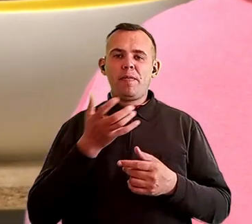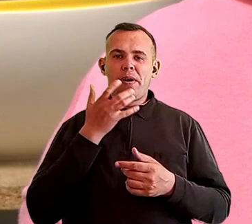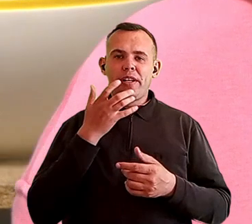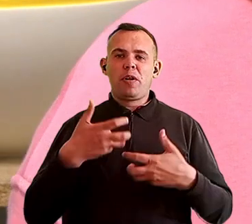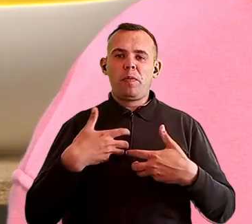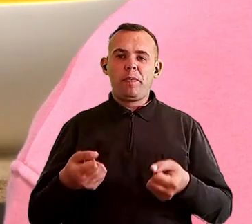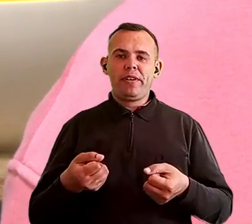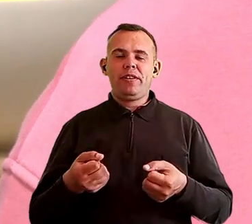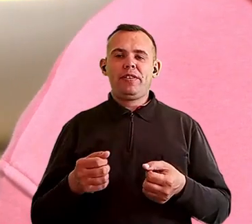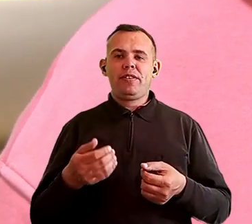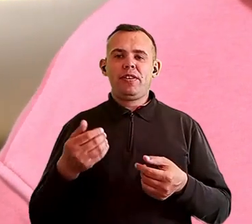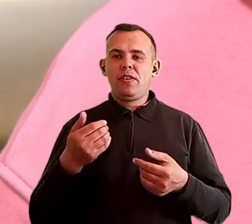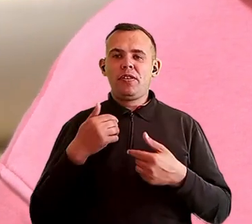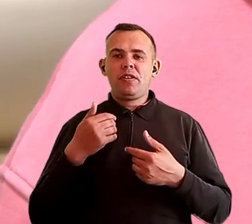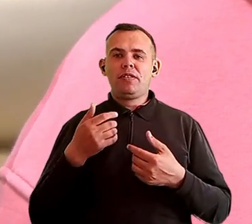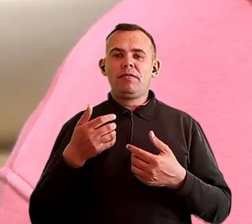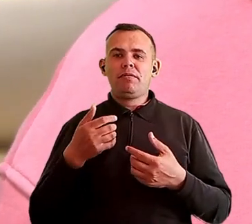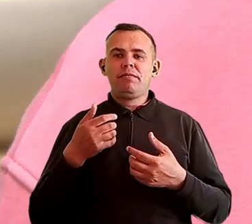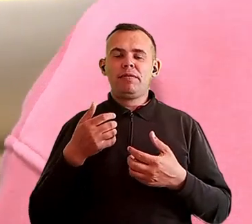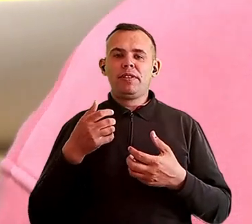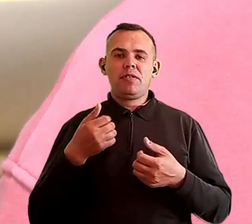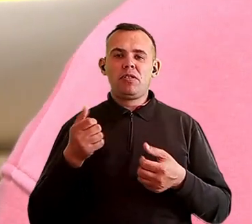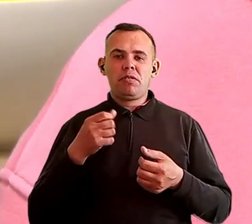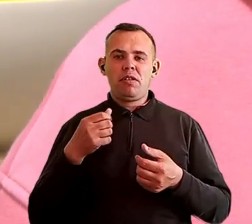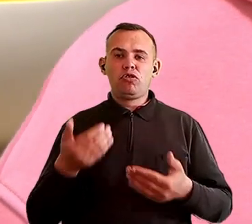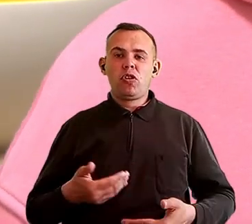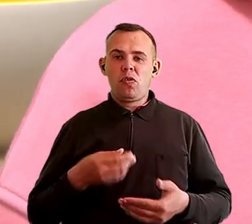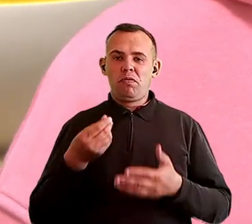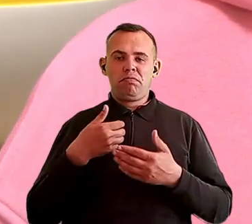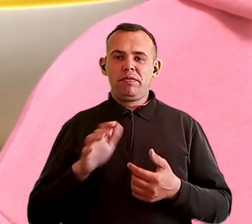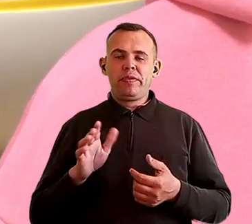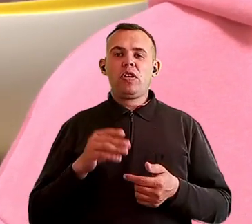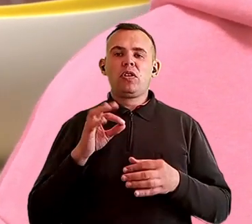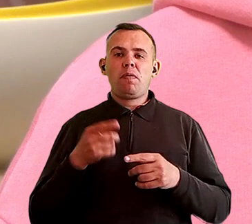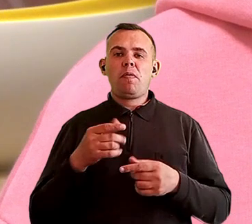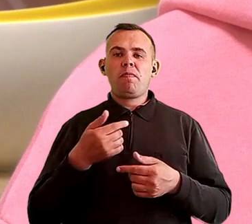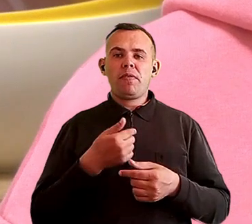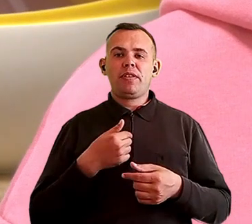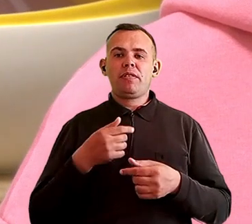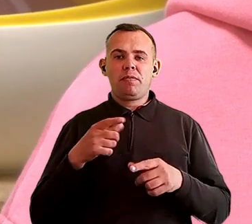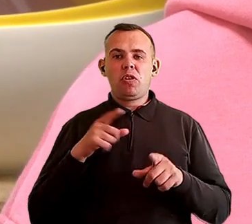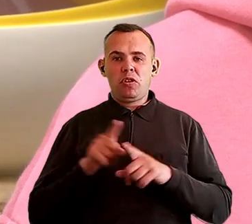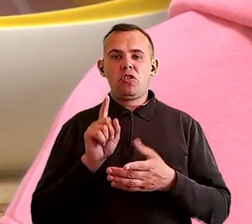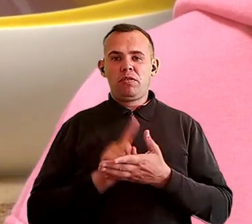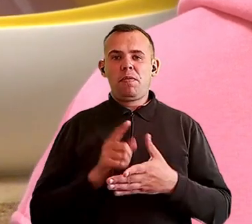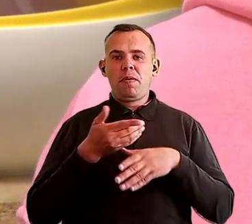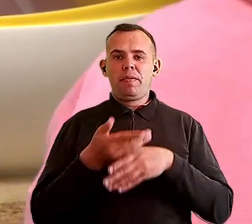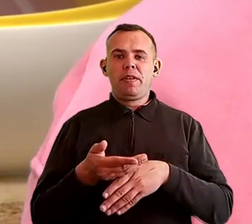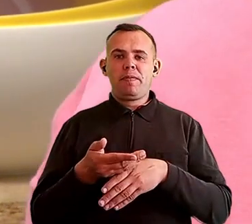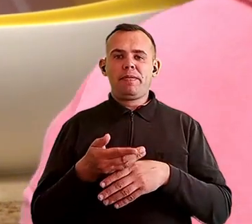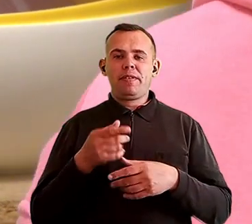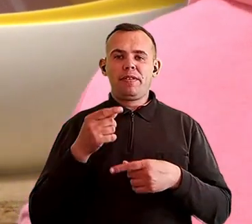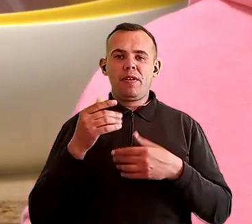не беруть за житло гроші, так? І тому ми розуміємо, що ми теж маємо допомогти наближити цю перемогу,